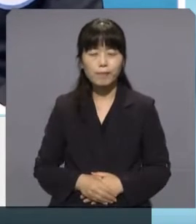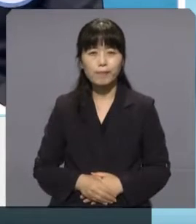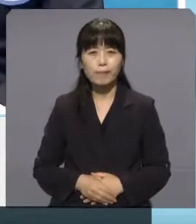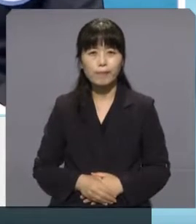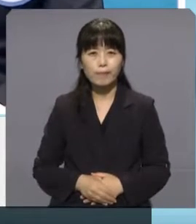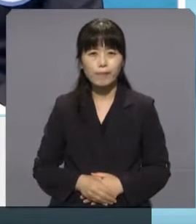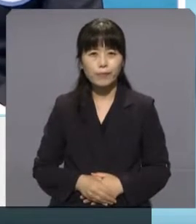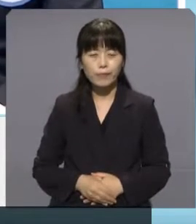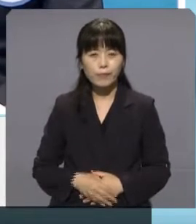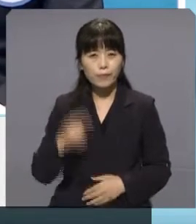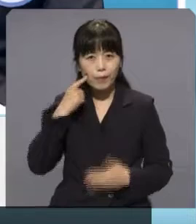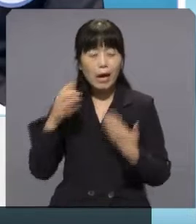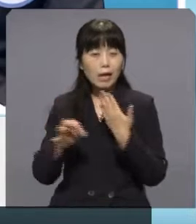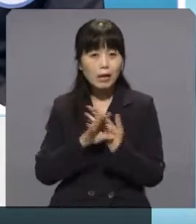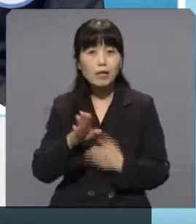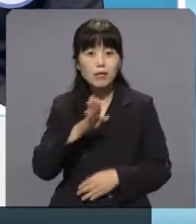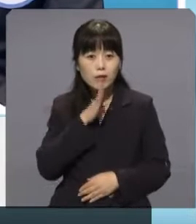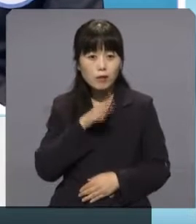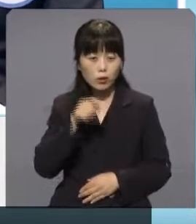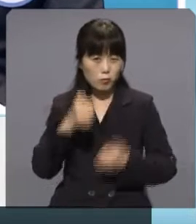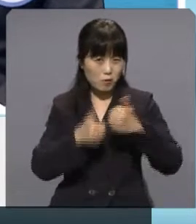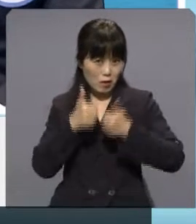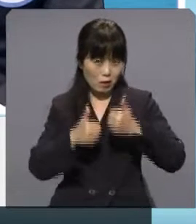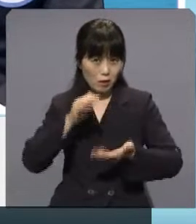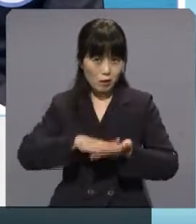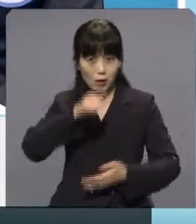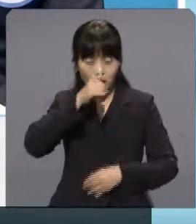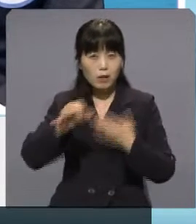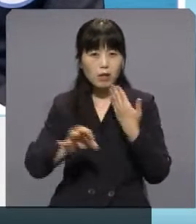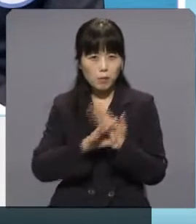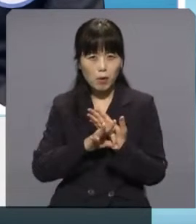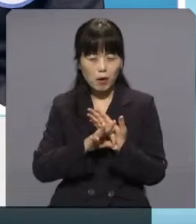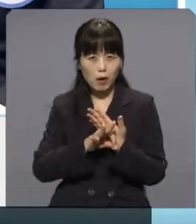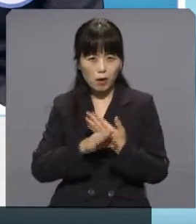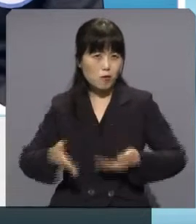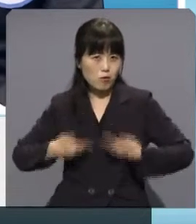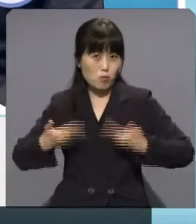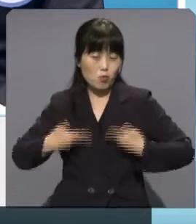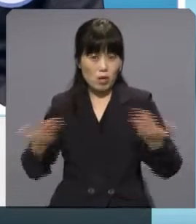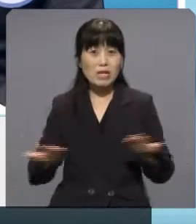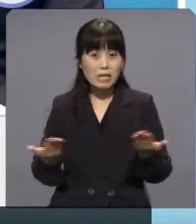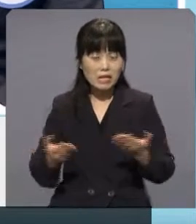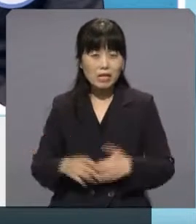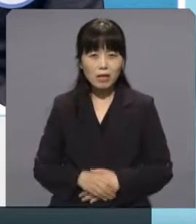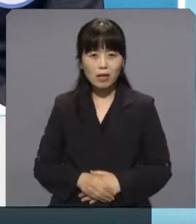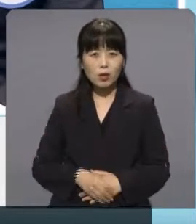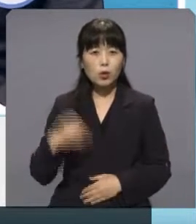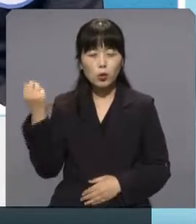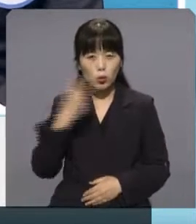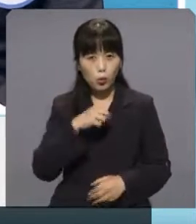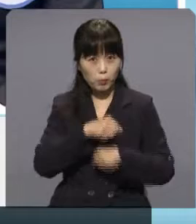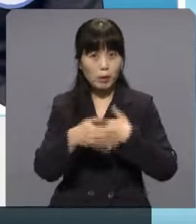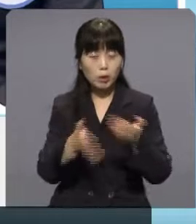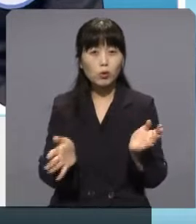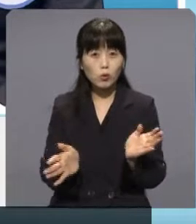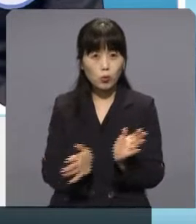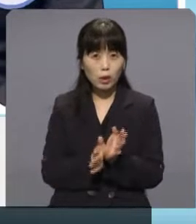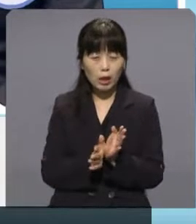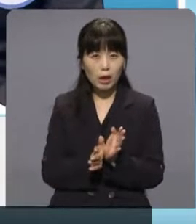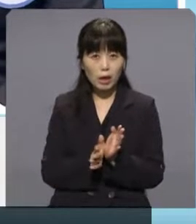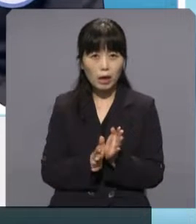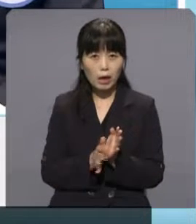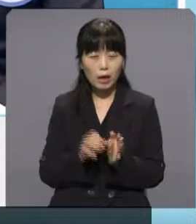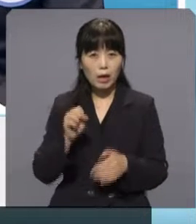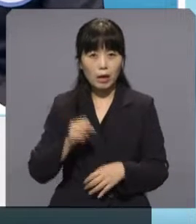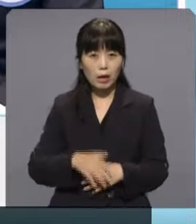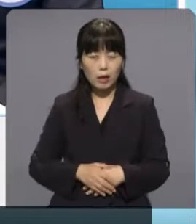생각하는데요. 만약에 실제로 저렇더라 그러면. 그건 굉장히 흥분할 만한 일이죠. 네. 그리고 뭐 민주당이 이제 그야말로